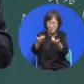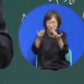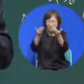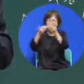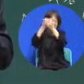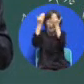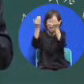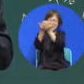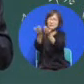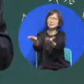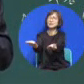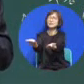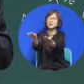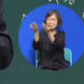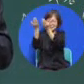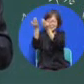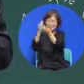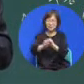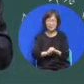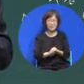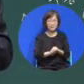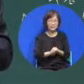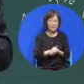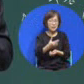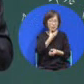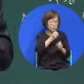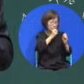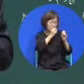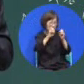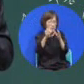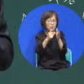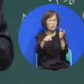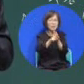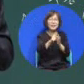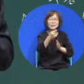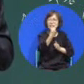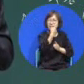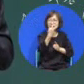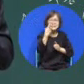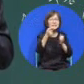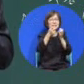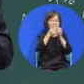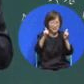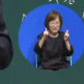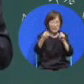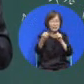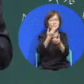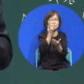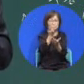we give you our devotion. 이 시대에 증인으로 세워주옵소서. Would you raise us up as your witnesses of this